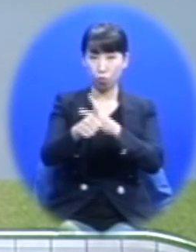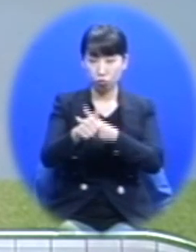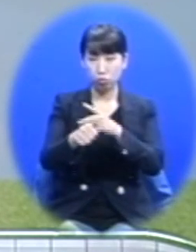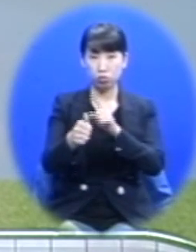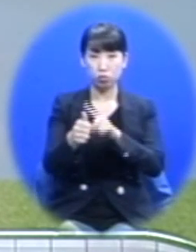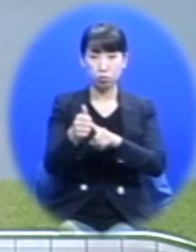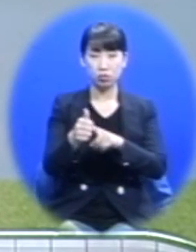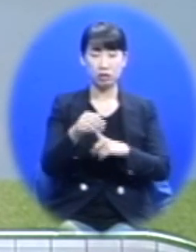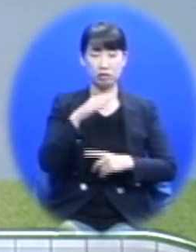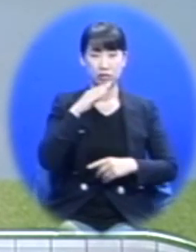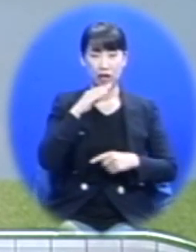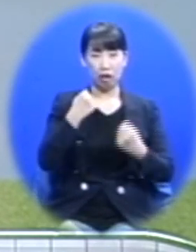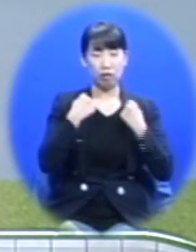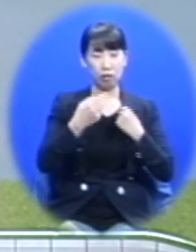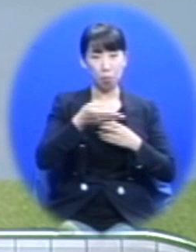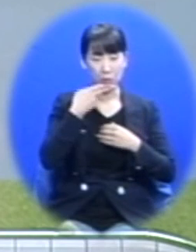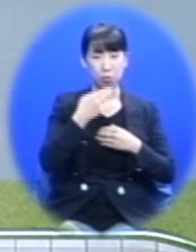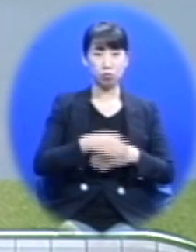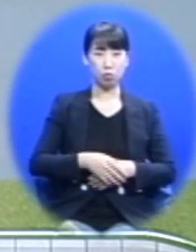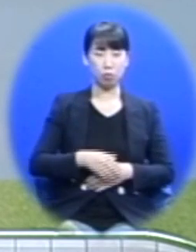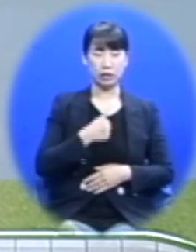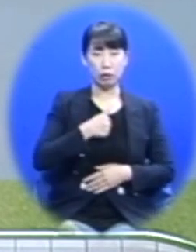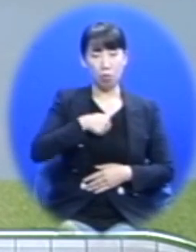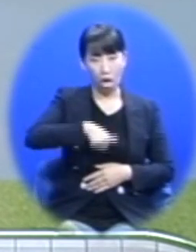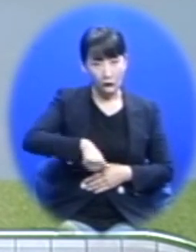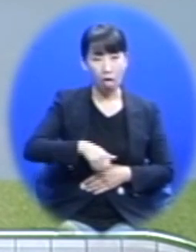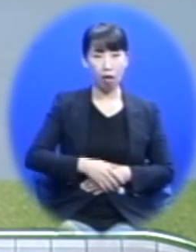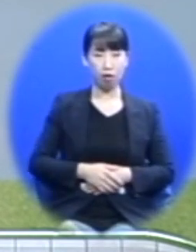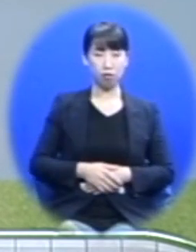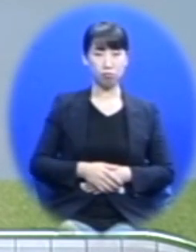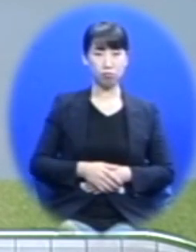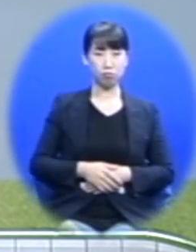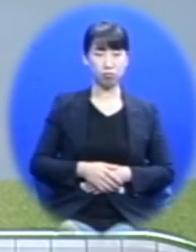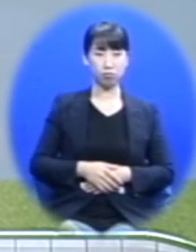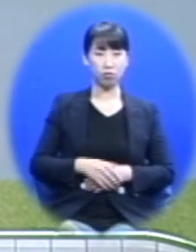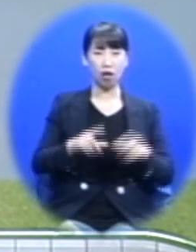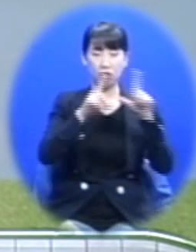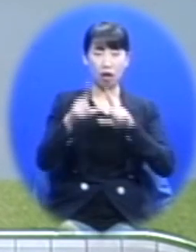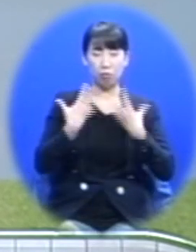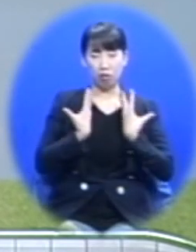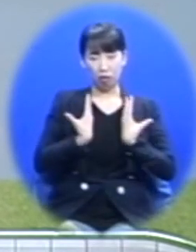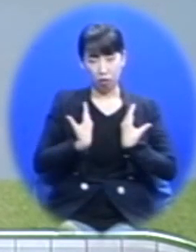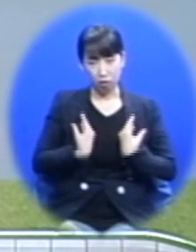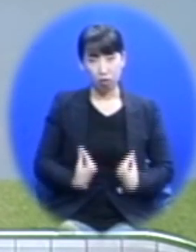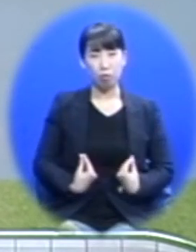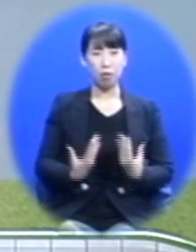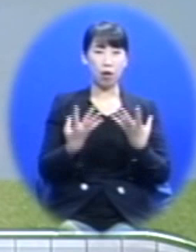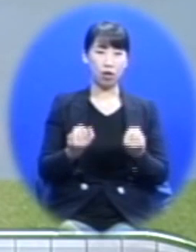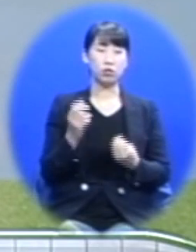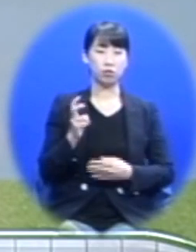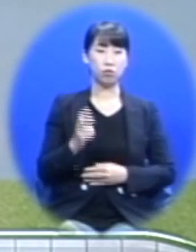정말 비참할 정도로 정말 자존심 상하고 완전히 그 삶이 무너진 그런